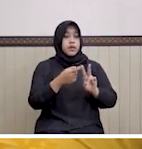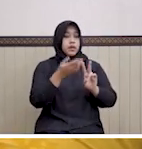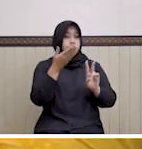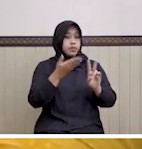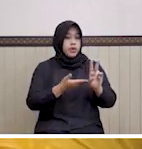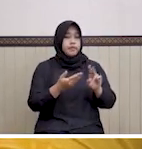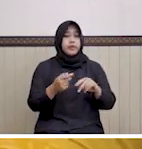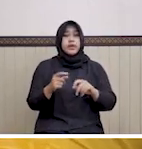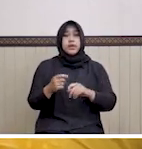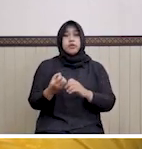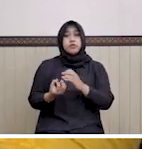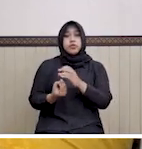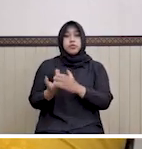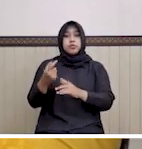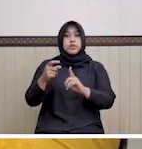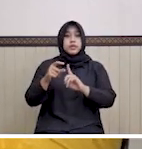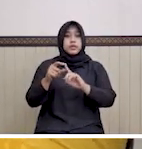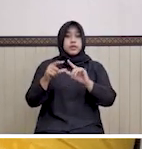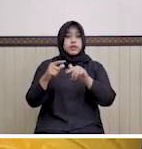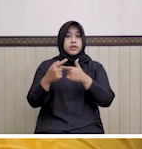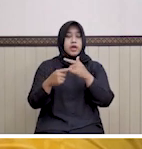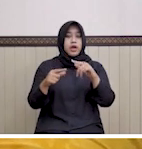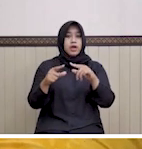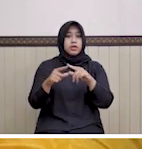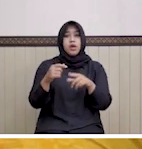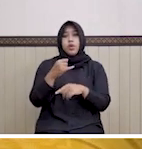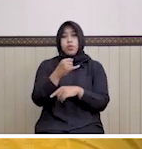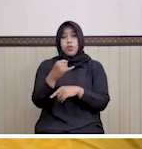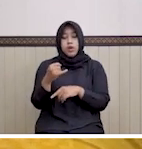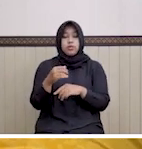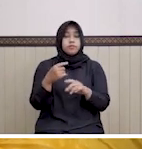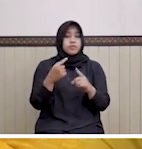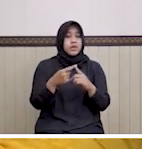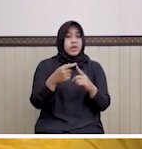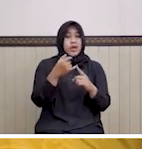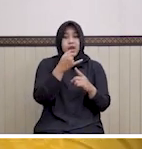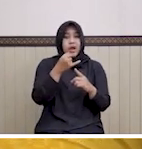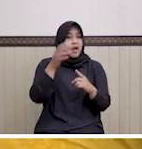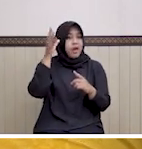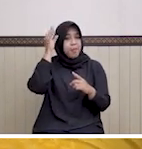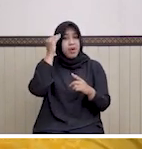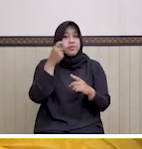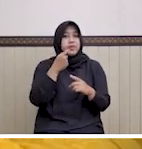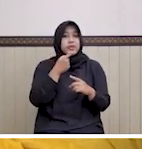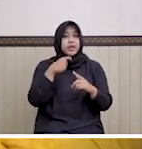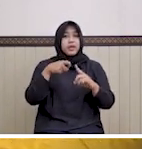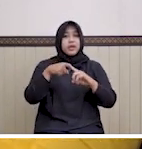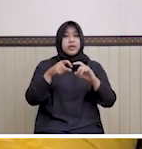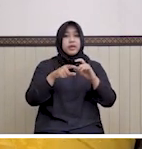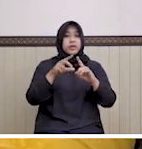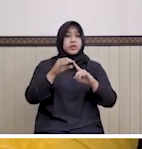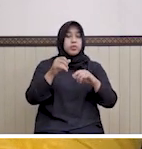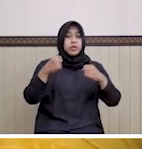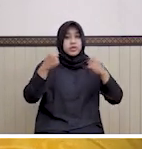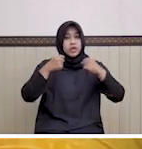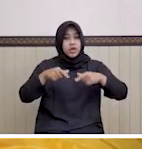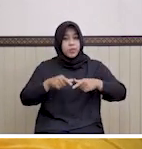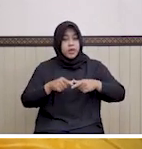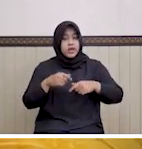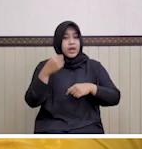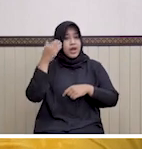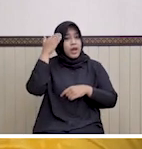sumber dayanya tidak memadai tidak tentang Kespro tidak mengetahui beladiri tidak